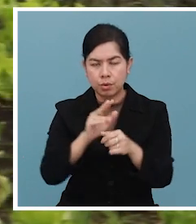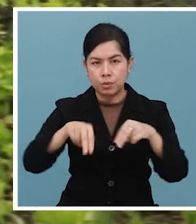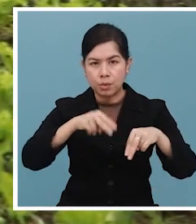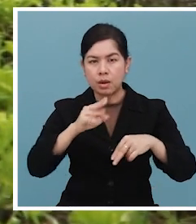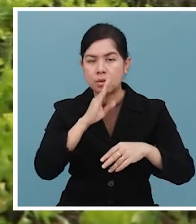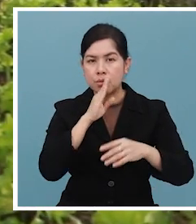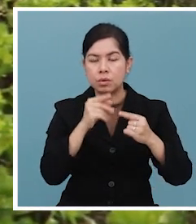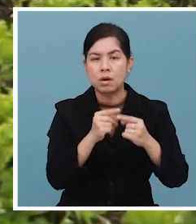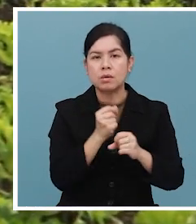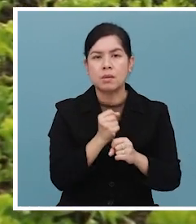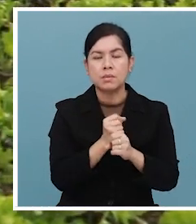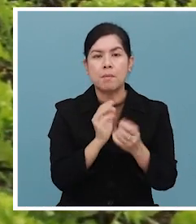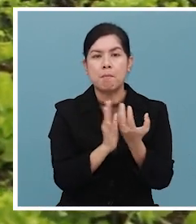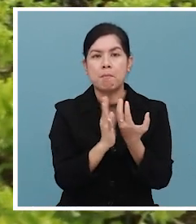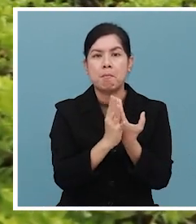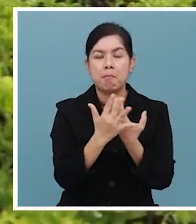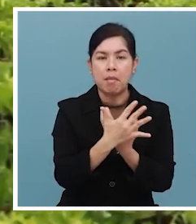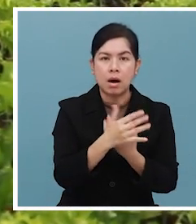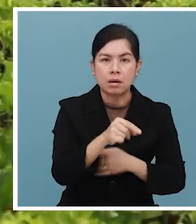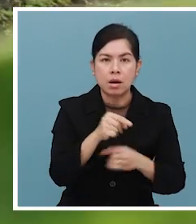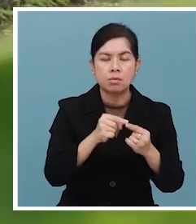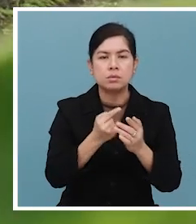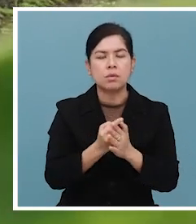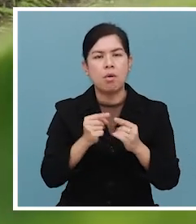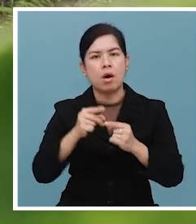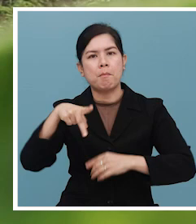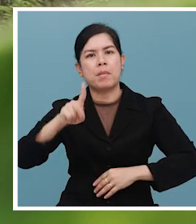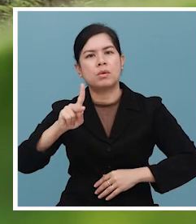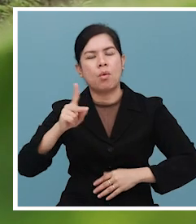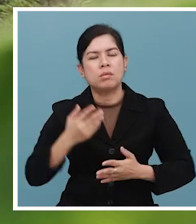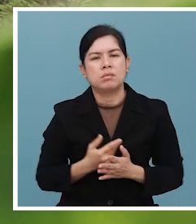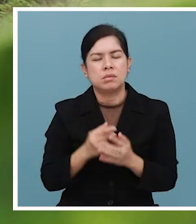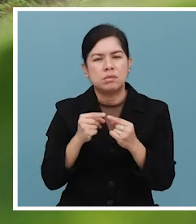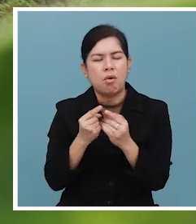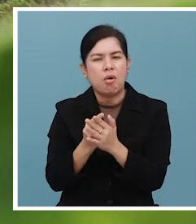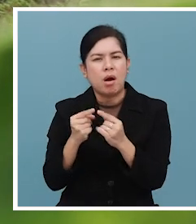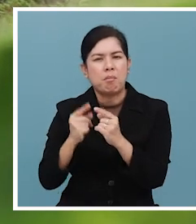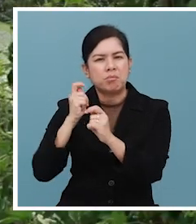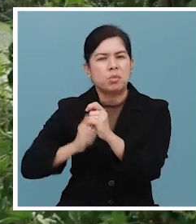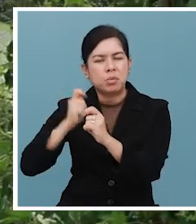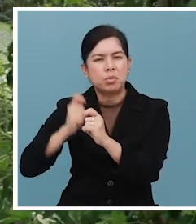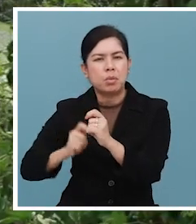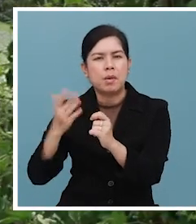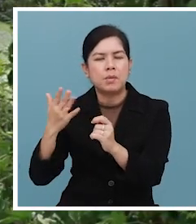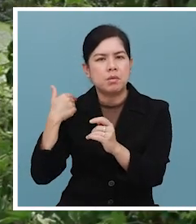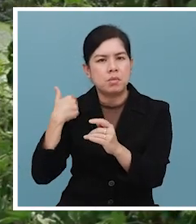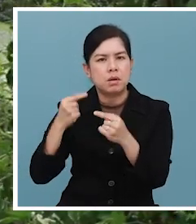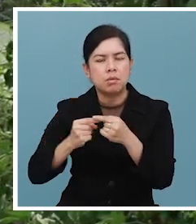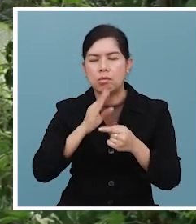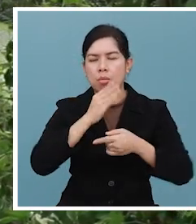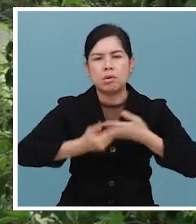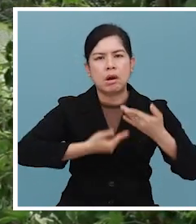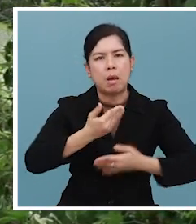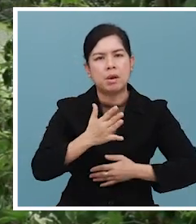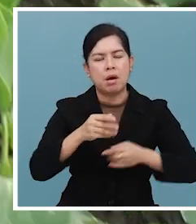กันถ้าเขาทำผักปลอดภัยแล้วตั้งเข่งหน้าบ้านไม่ได้ราค า เขาก็ไม่อยากทำเพราะว่าทำผักปลอดภัยไม่ได้ผลผลิตเต็มเนี่ยเมื่อก่อนเนี่ยใส่ปุ๋ยฉีดยาเพื่อให้ผัก